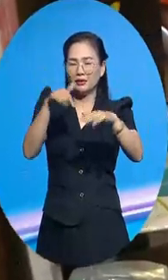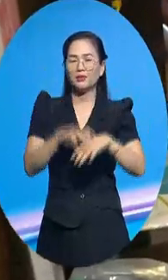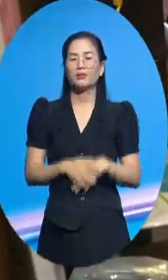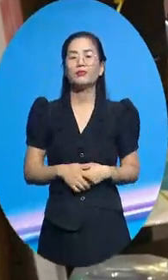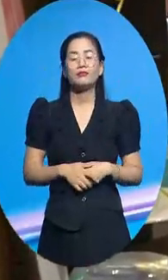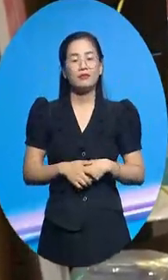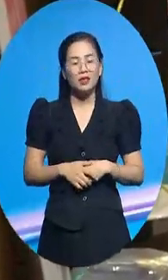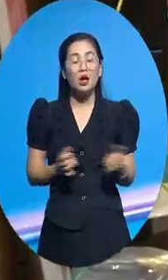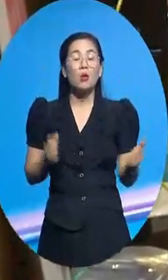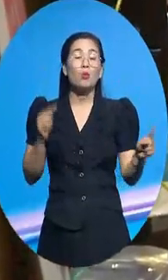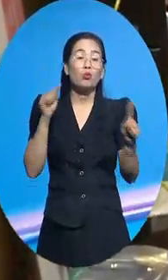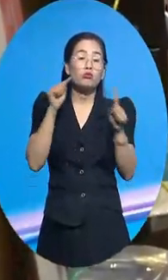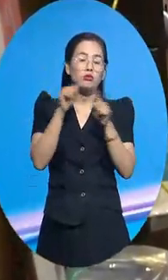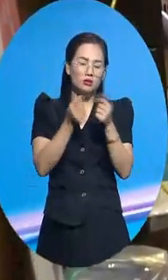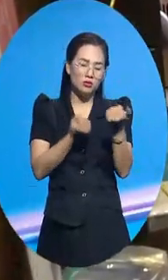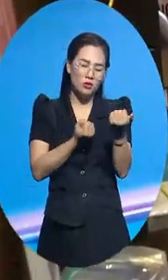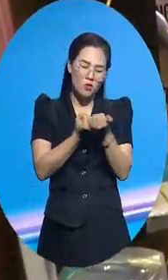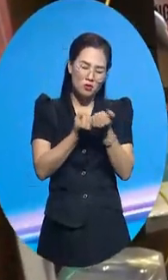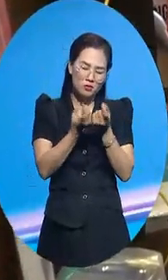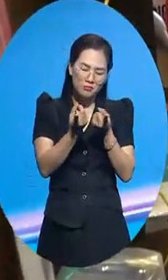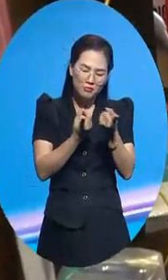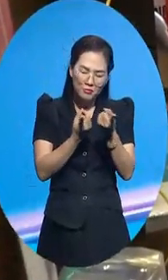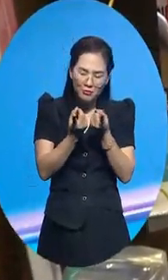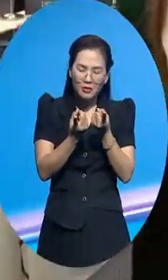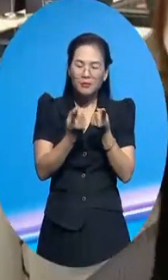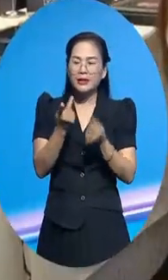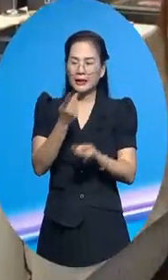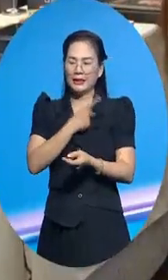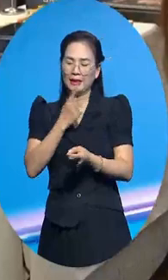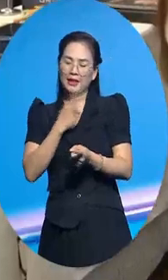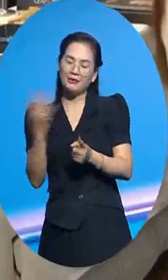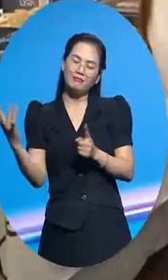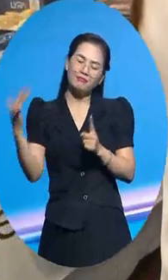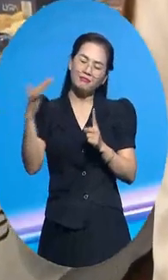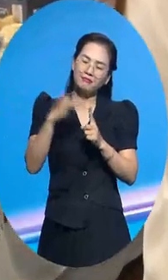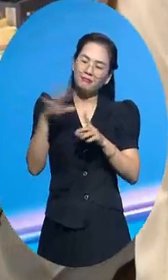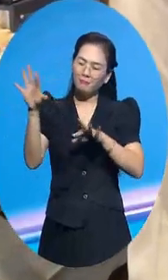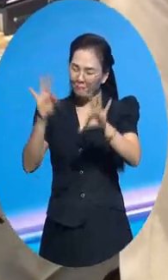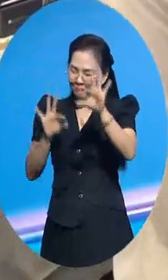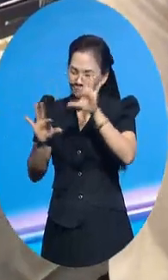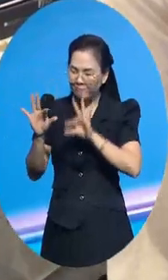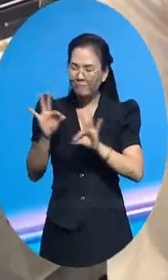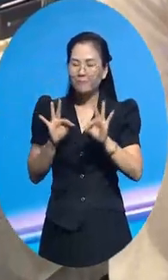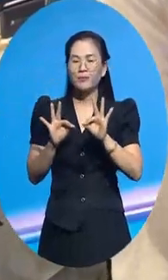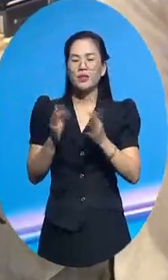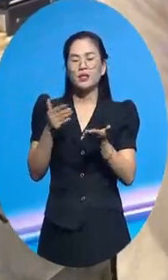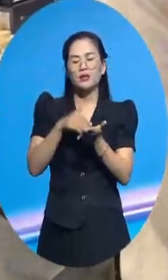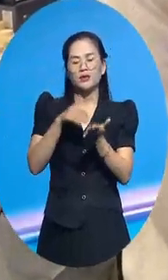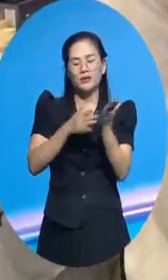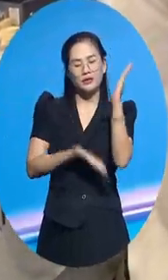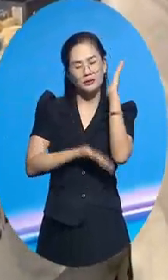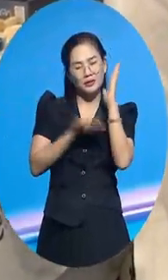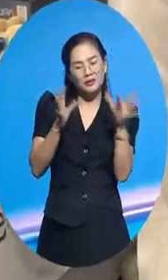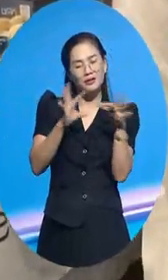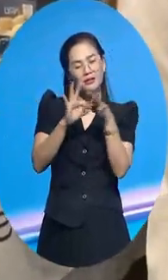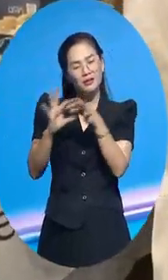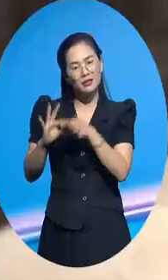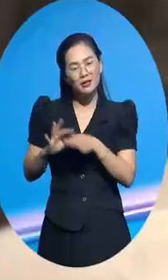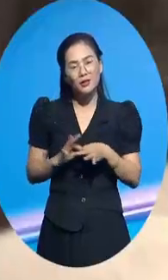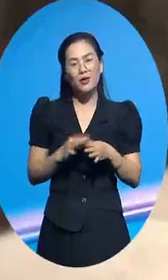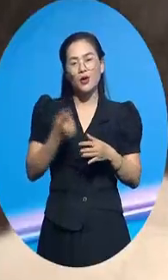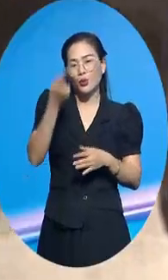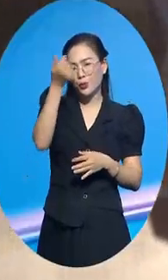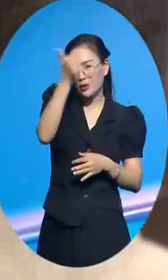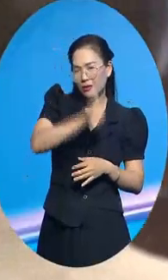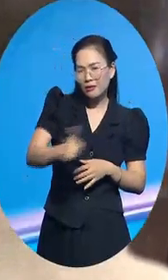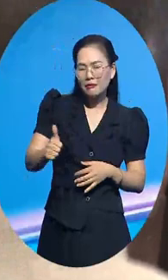nhằm hỗ trợ doanh nghiệp tăng doanh số bằng nguồn khách hàng mới và tìm kiếm ra thị trường ngách. tạo cơ hội xây dựng kết nối với chuỗi cung ứng uy tín chất